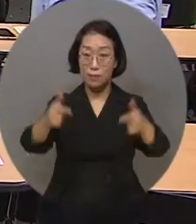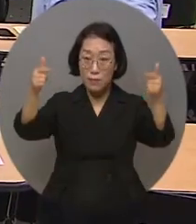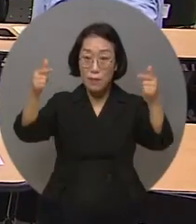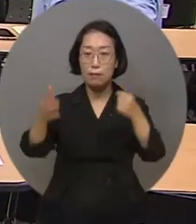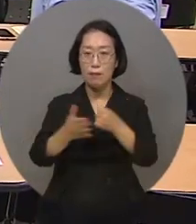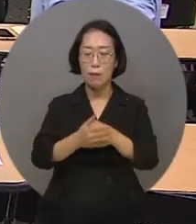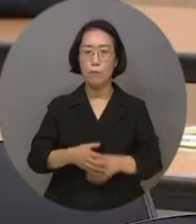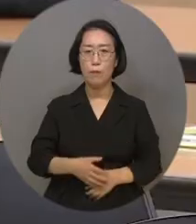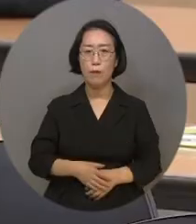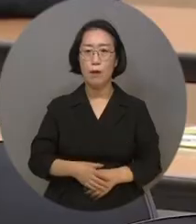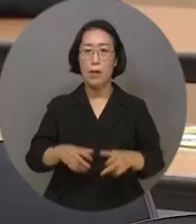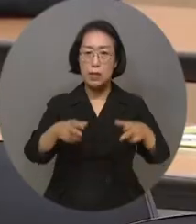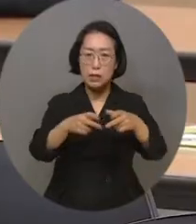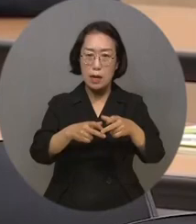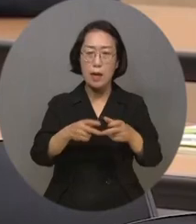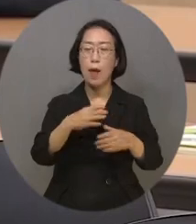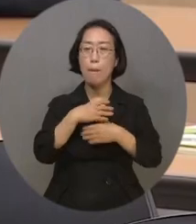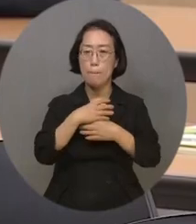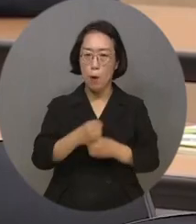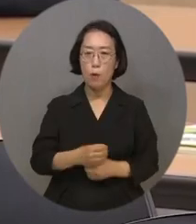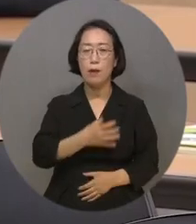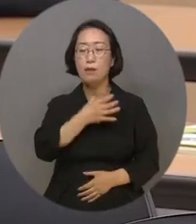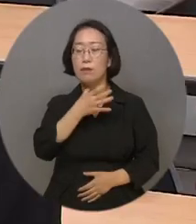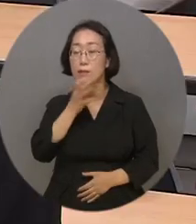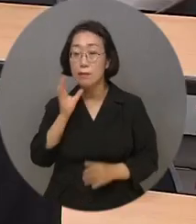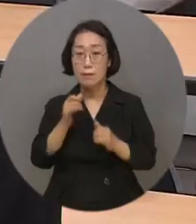고령장애인의 편안한 노후와 사회활동을 위한